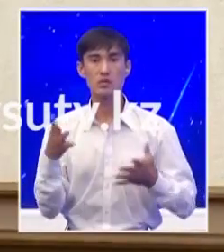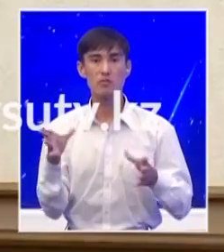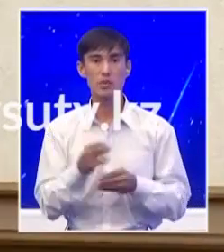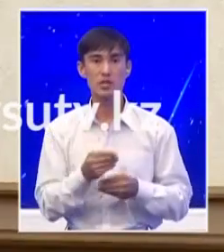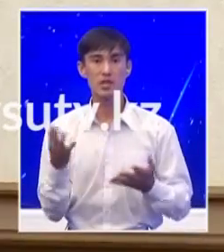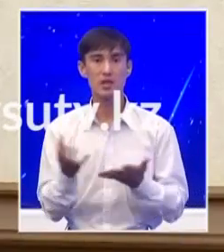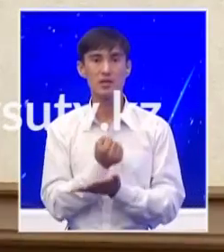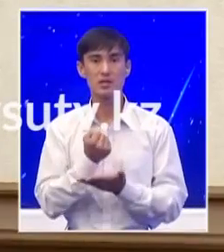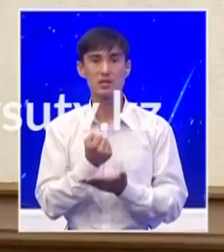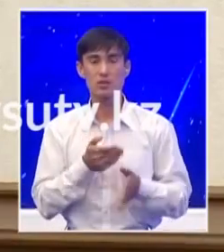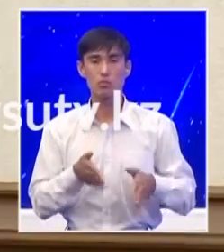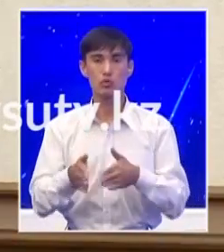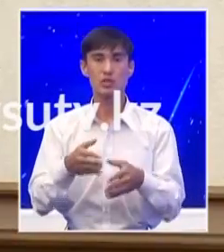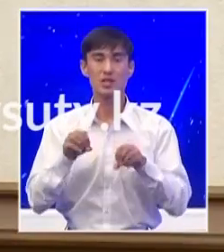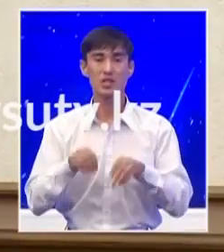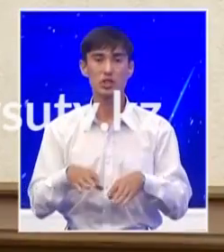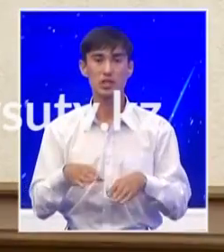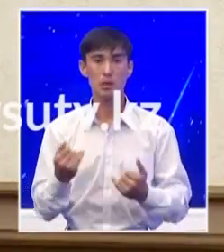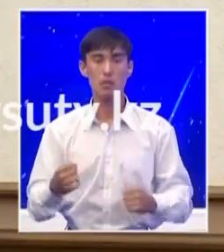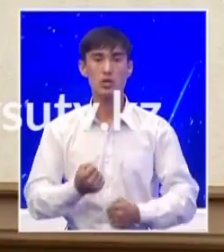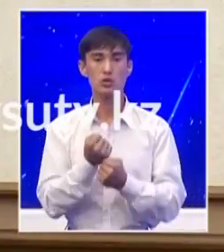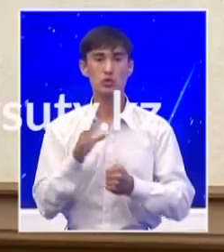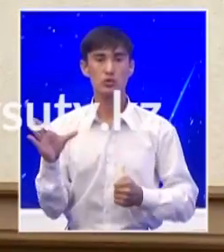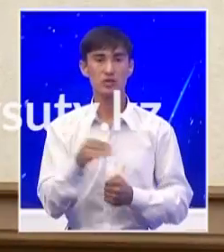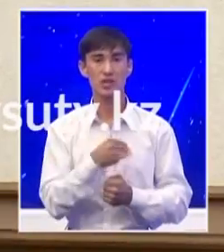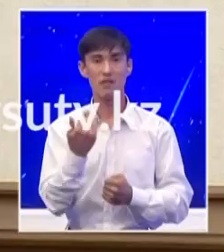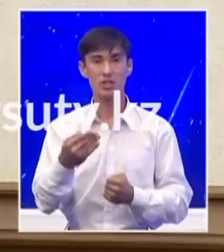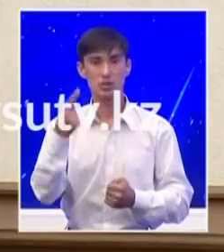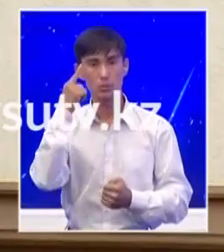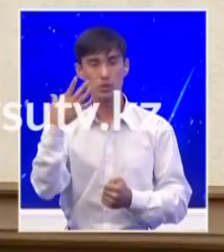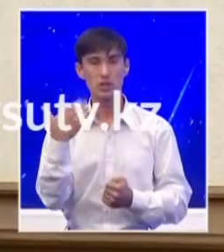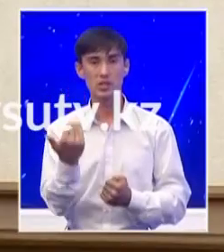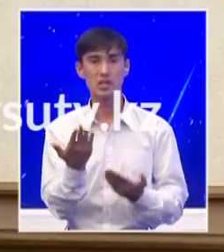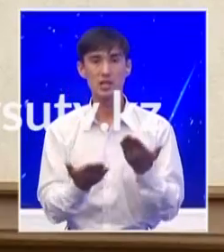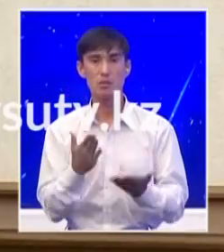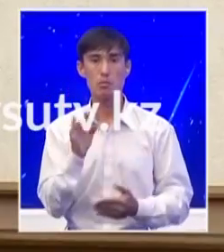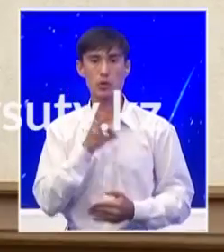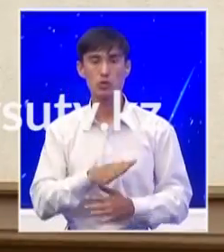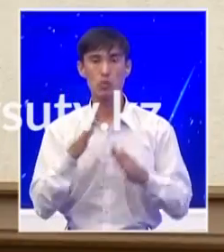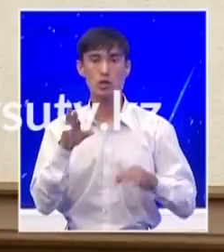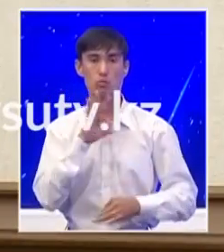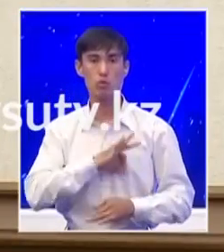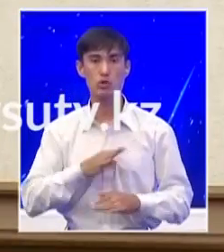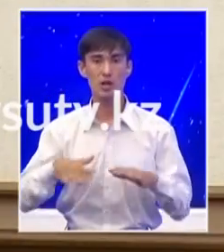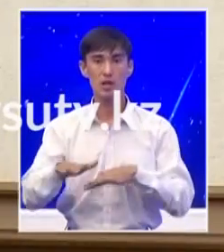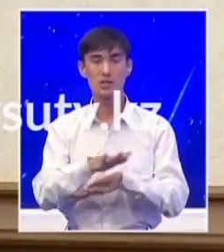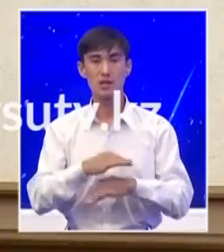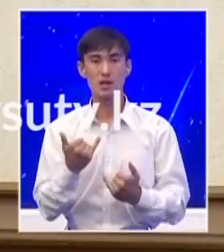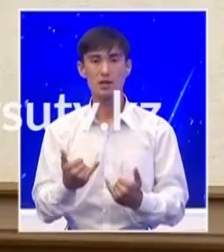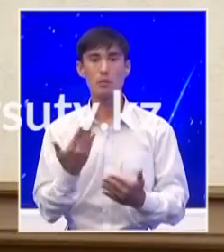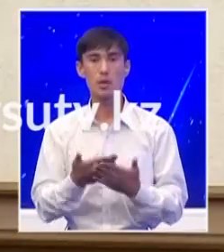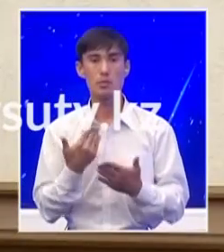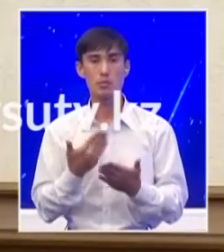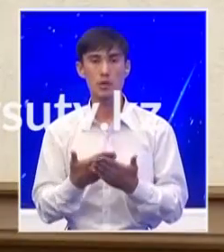могли найти оптимальные пути их решения. Я поддержу все ваши инициативы, если они принесут максимум пользы для населения. К